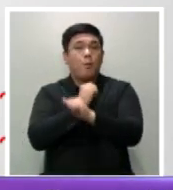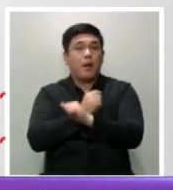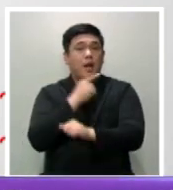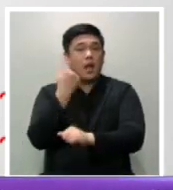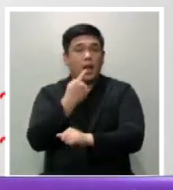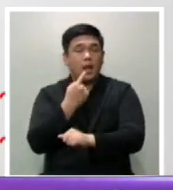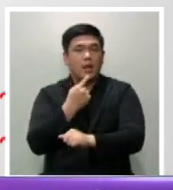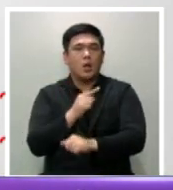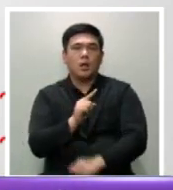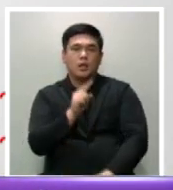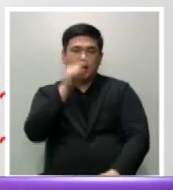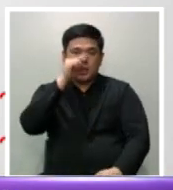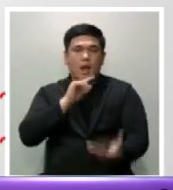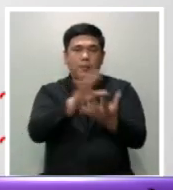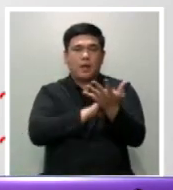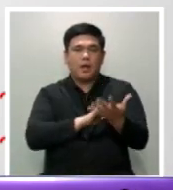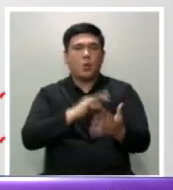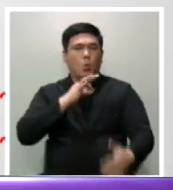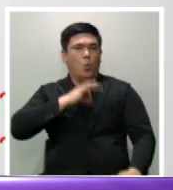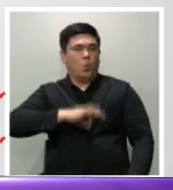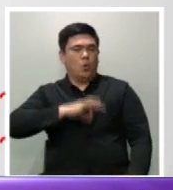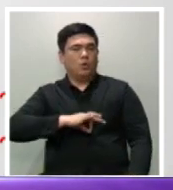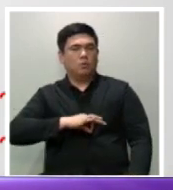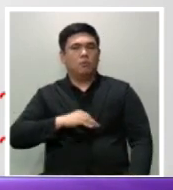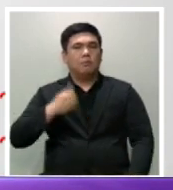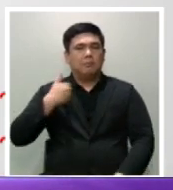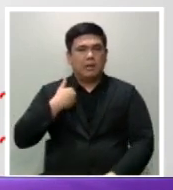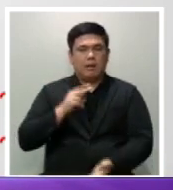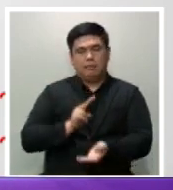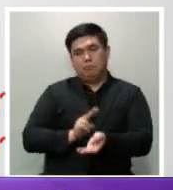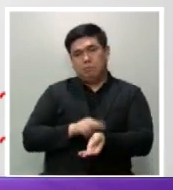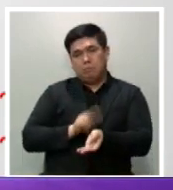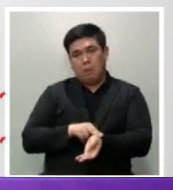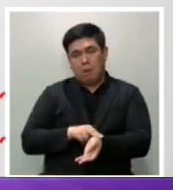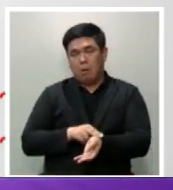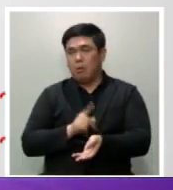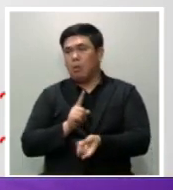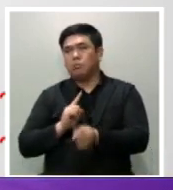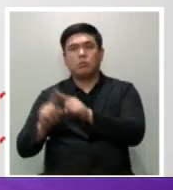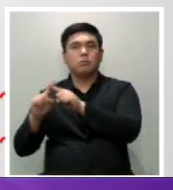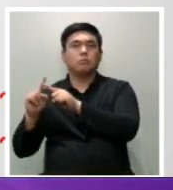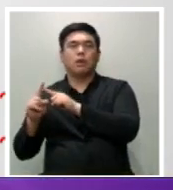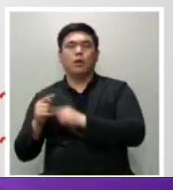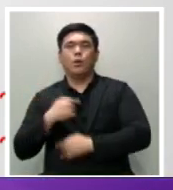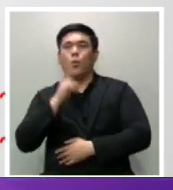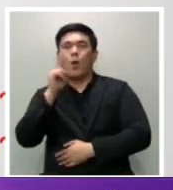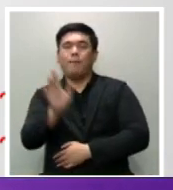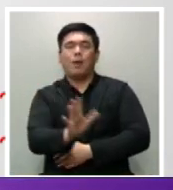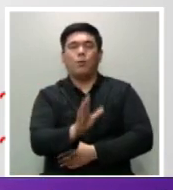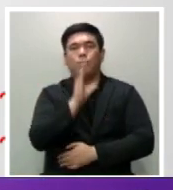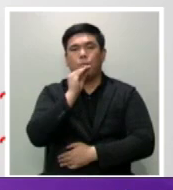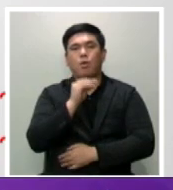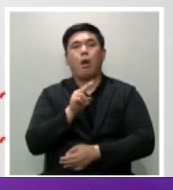ทยเพราะพรรคนั้นหมอทั้งหลายหมออะไรต่ออะไรไม่รู้สารพัดผมไม่ขอเอ่ยชื่อเดี๋ยวกลายเป็นพาดพิงบุคคลภายน